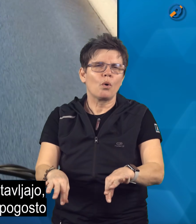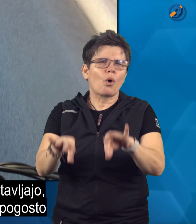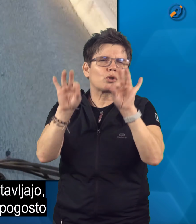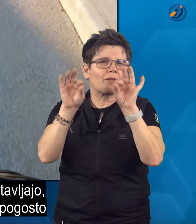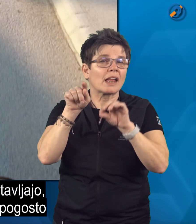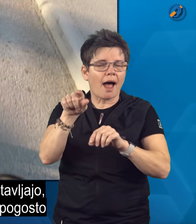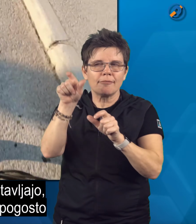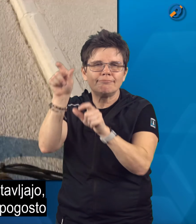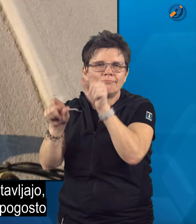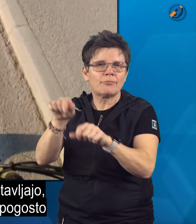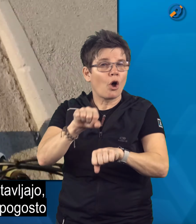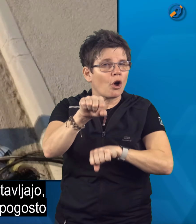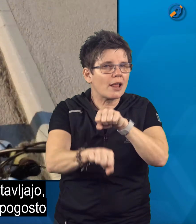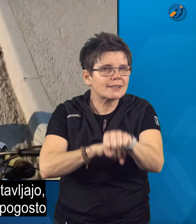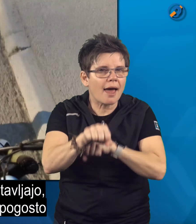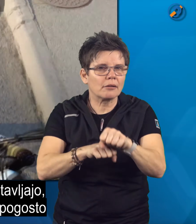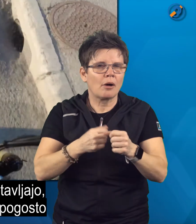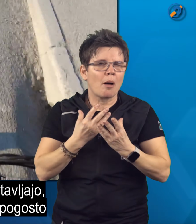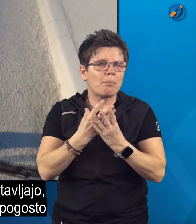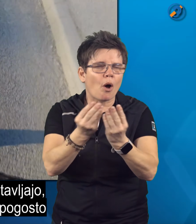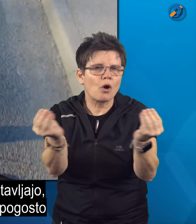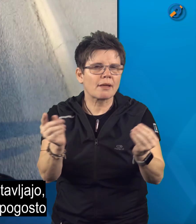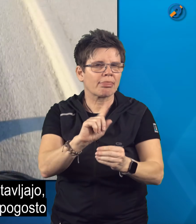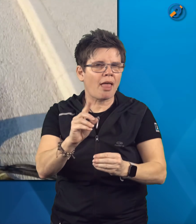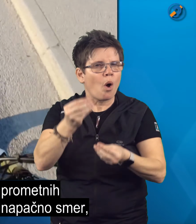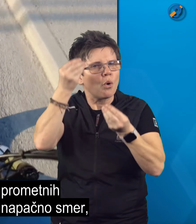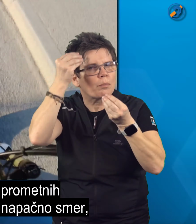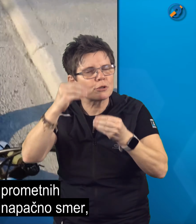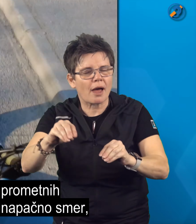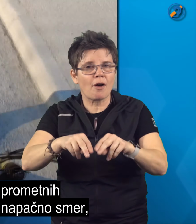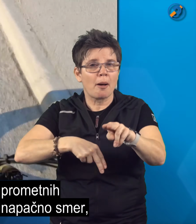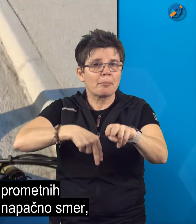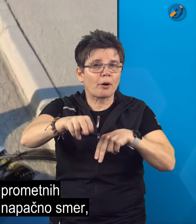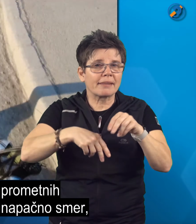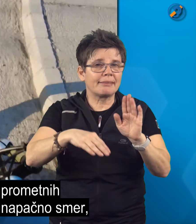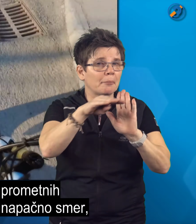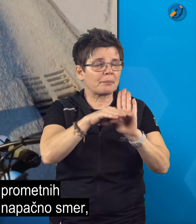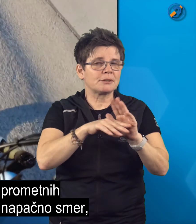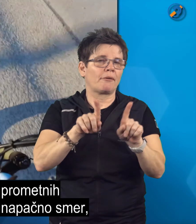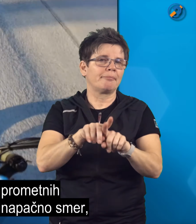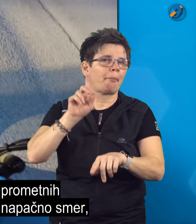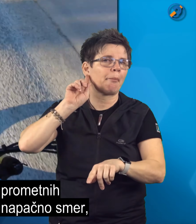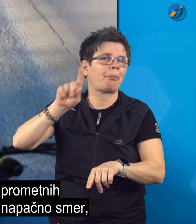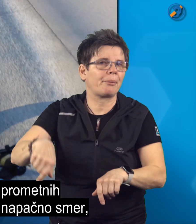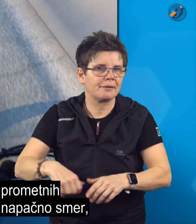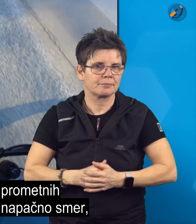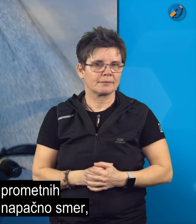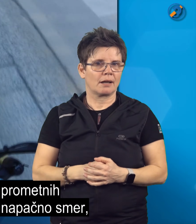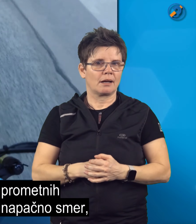Policisti ugotavljajo, da kolesarji pogosto ne upoštevajo prometnih predpisov.